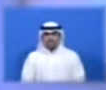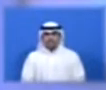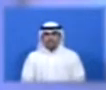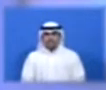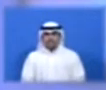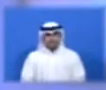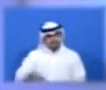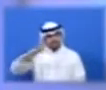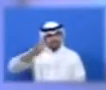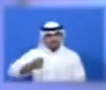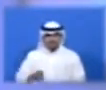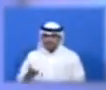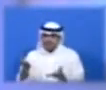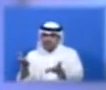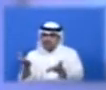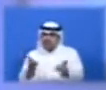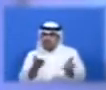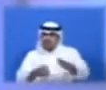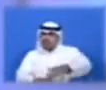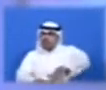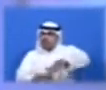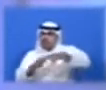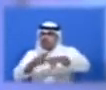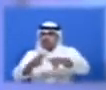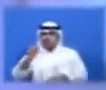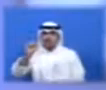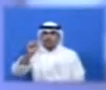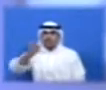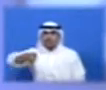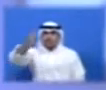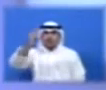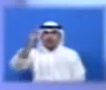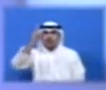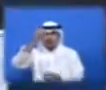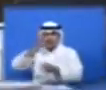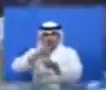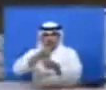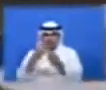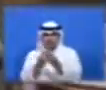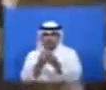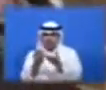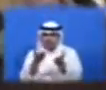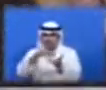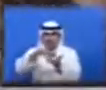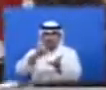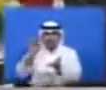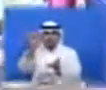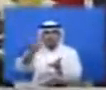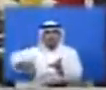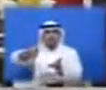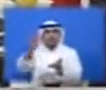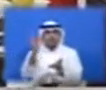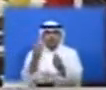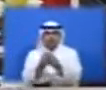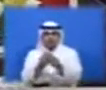طاب ليلكم أيها السادة. استقبل حضرة صاحب السمو أمير البلاد الشيخ صباح الأحمد الجابر الصباح حفظه الله ورعاه بقصر بيان صباح اليوم سمو